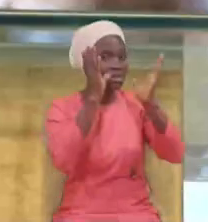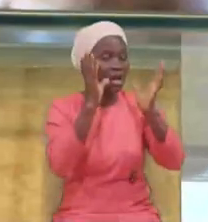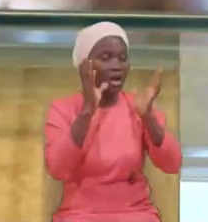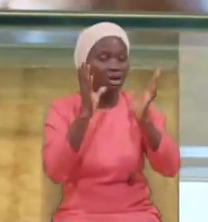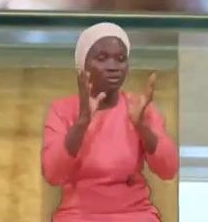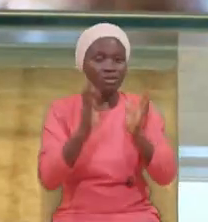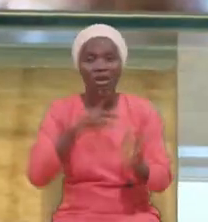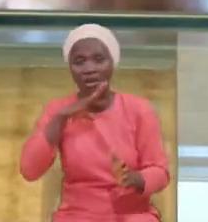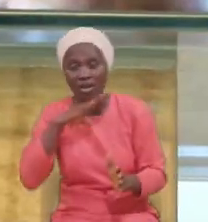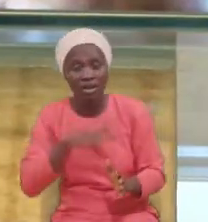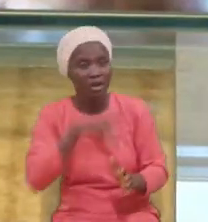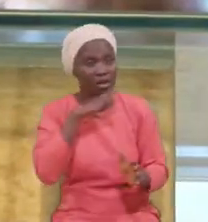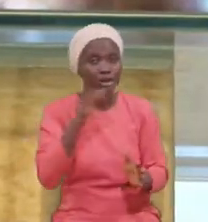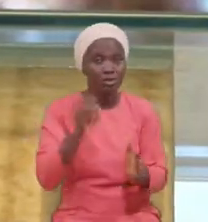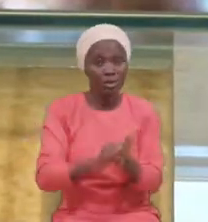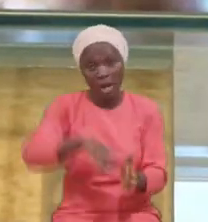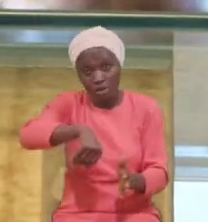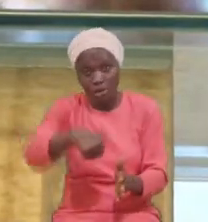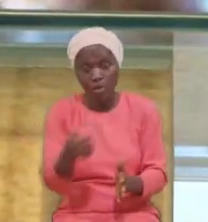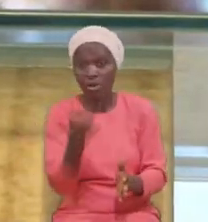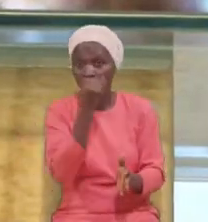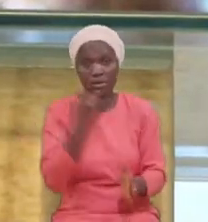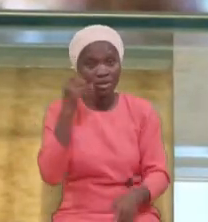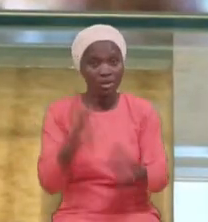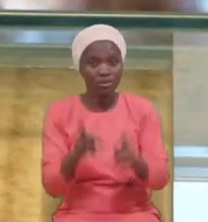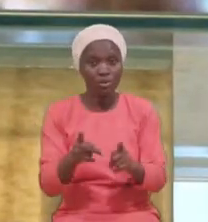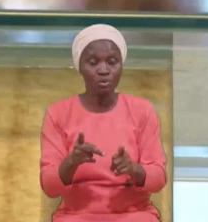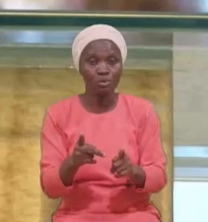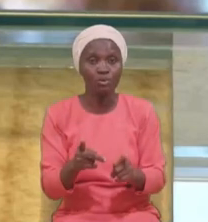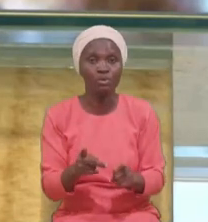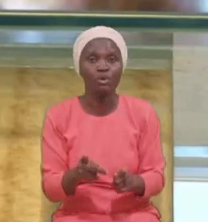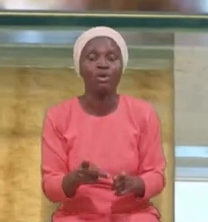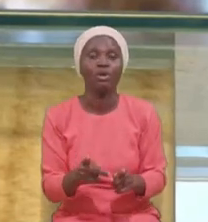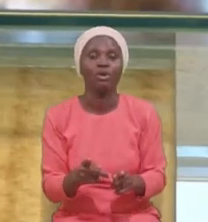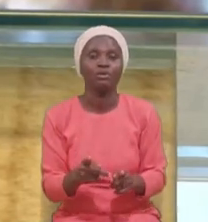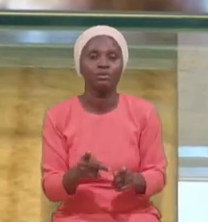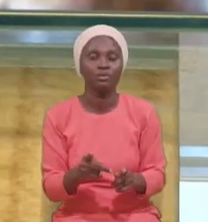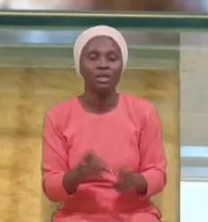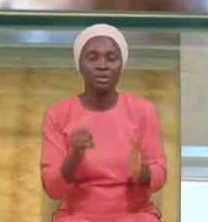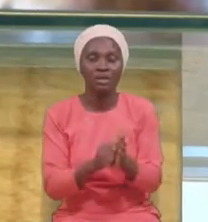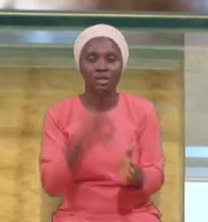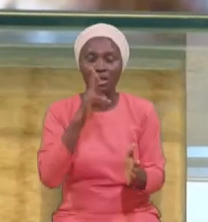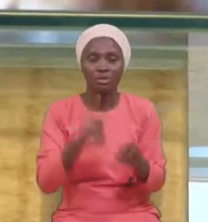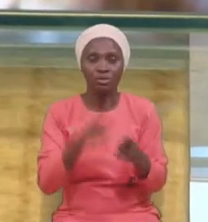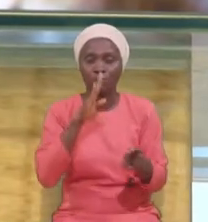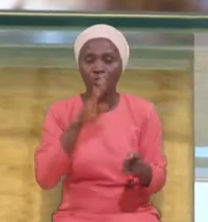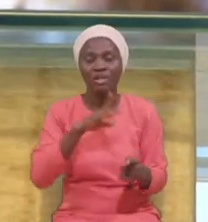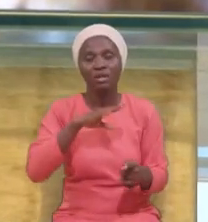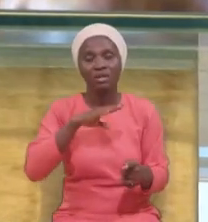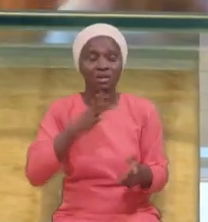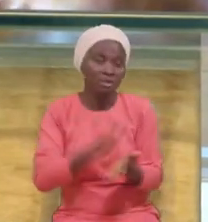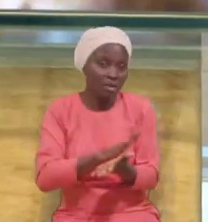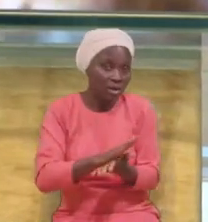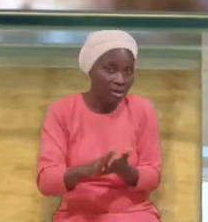il crierait impur, impur, pour que les autres Israélites qui devaient être hygiéniquement